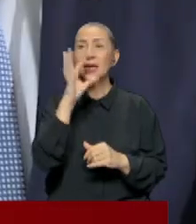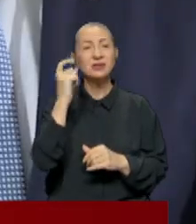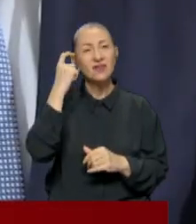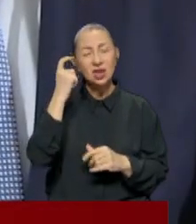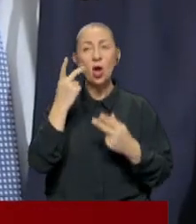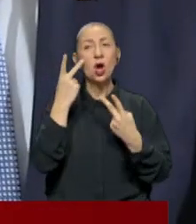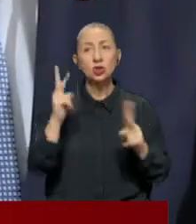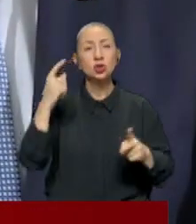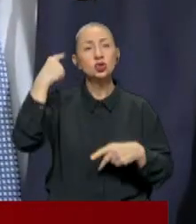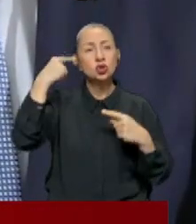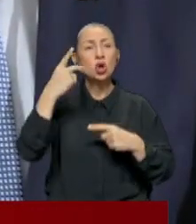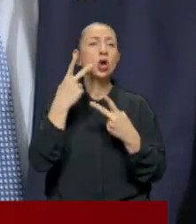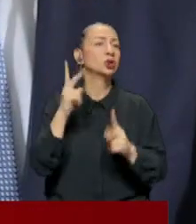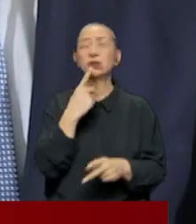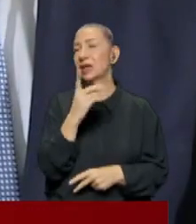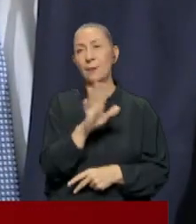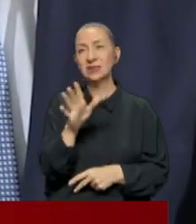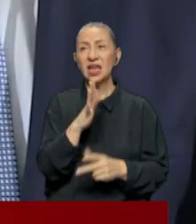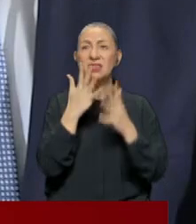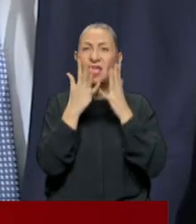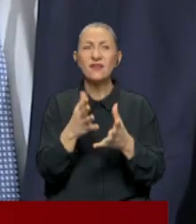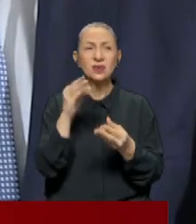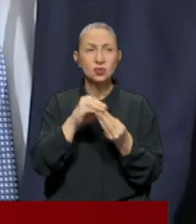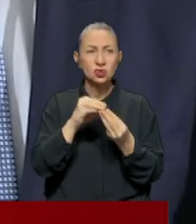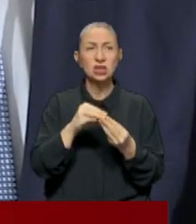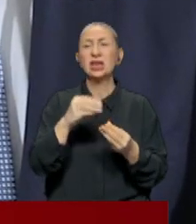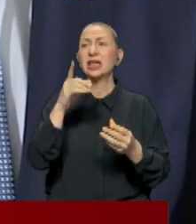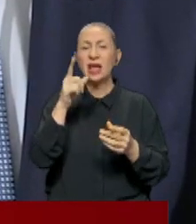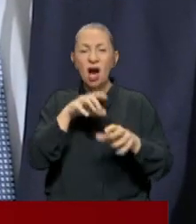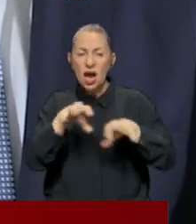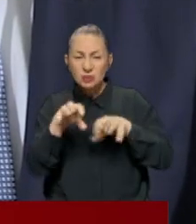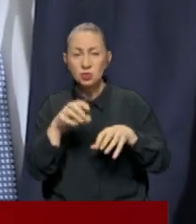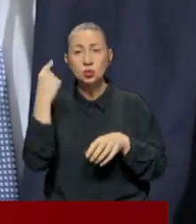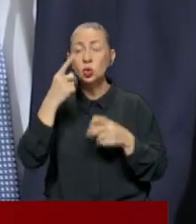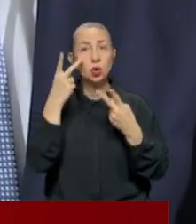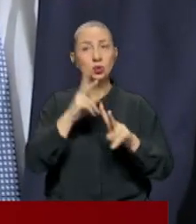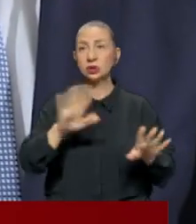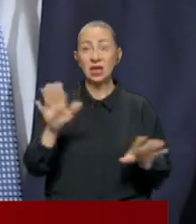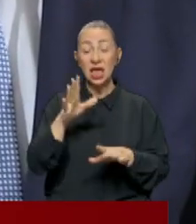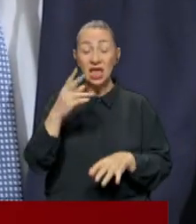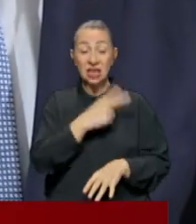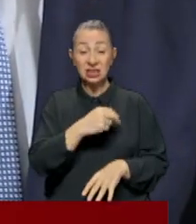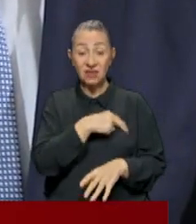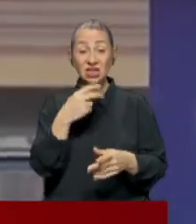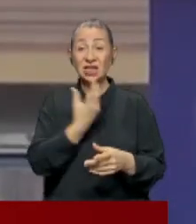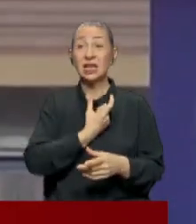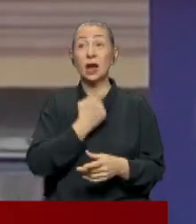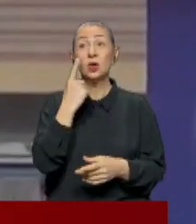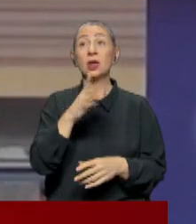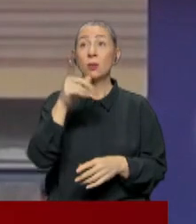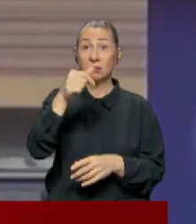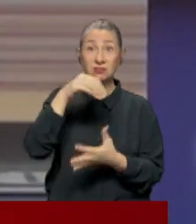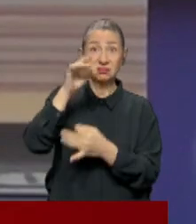fikir özgürlüğü, düşünce özgürlüğü diyemez. Nefret suçu, ırkçılık, düşünce özgürlüğü değildir. İsveç yasalarına göre de değildir.